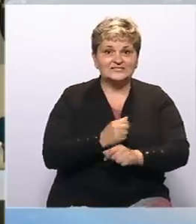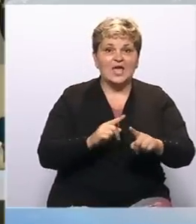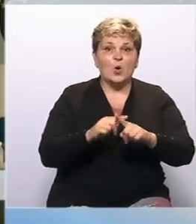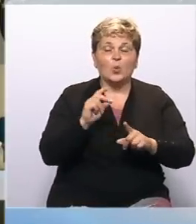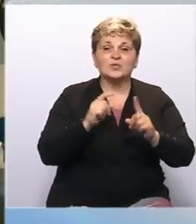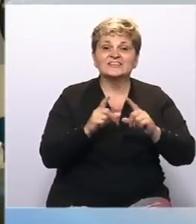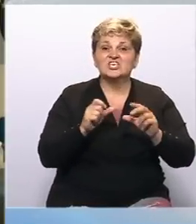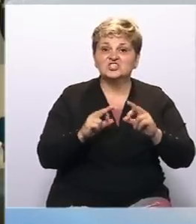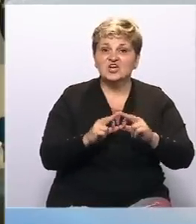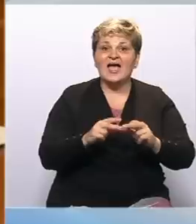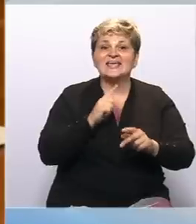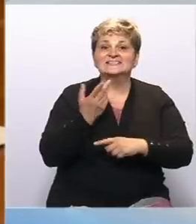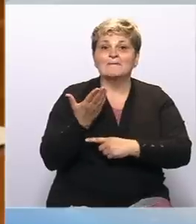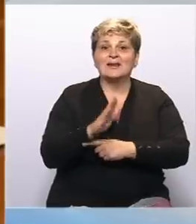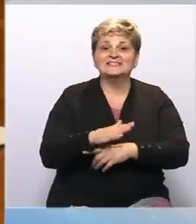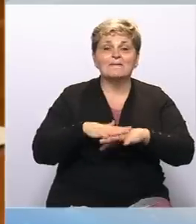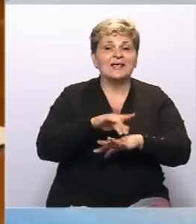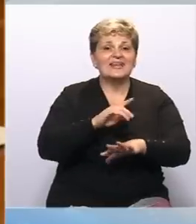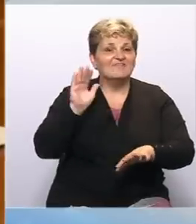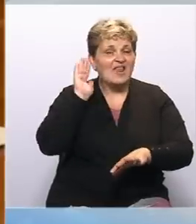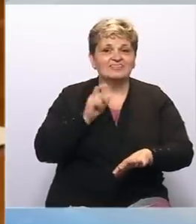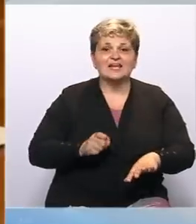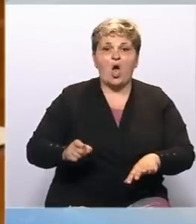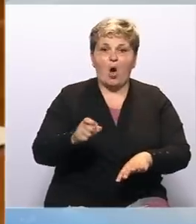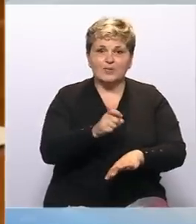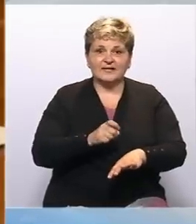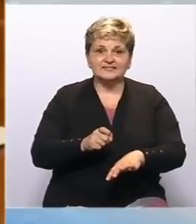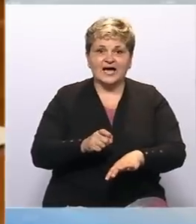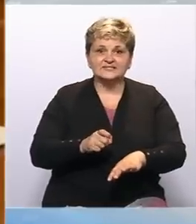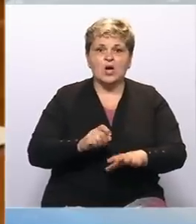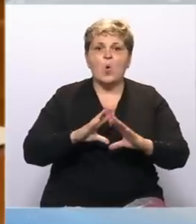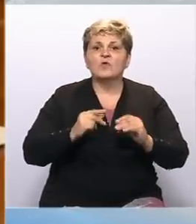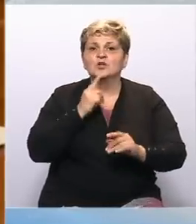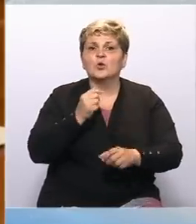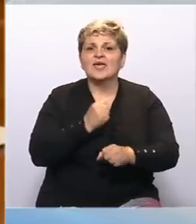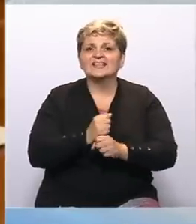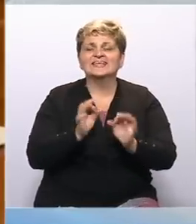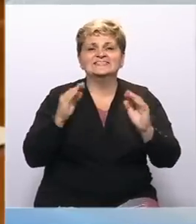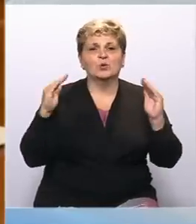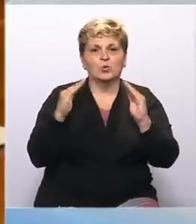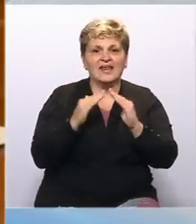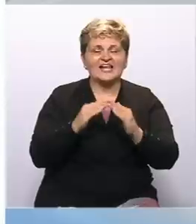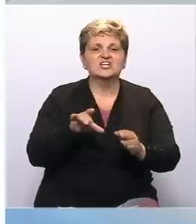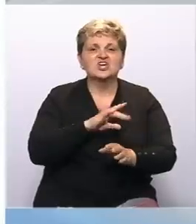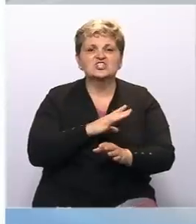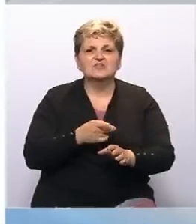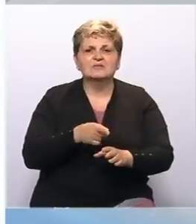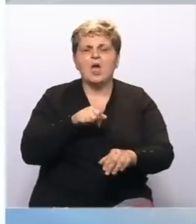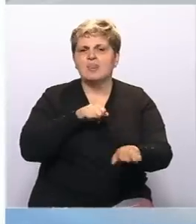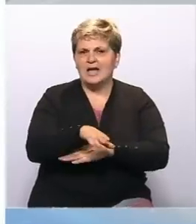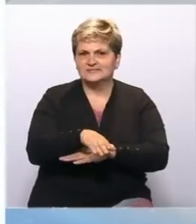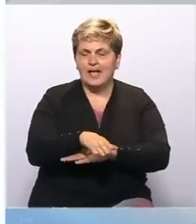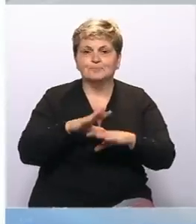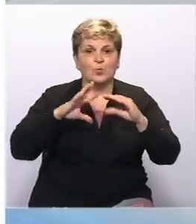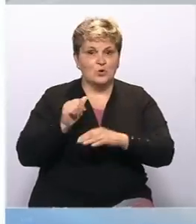Hercegovine, Sevlida Hurtića, s predstavnicima mreže nevladinih organizacija u okviru kojih djeluju sigurne kuće za žrtve rodno zasnovanog